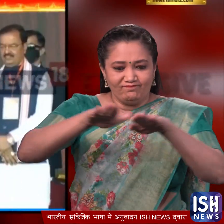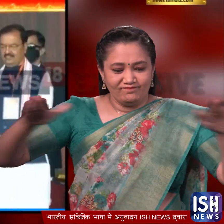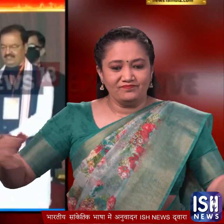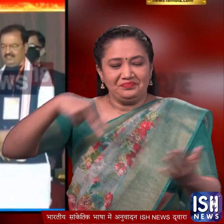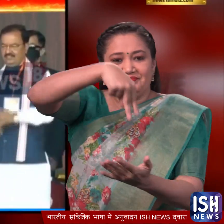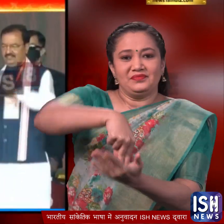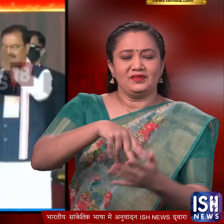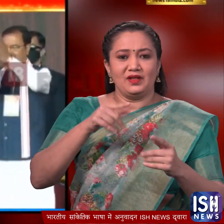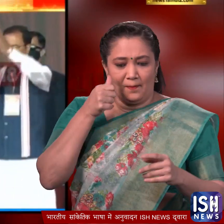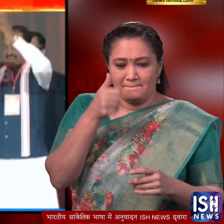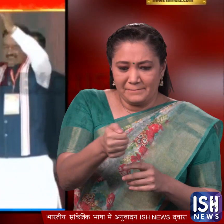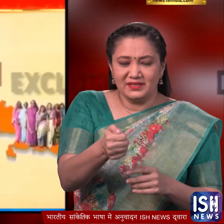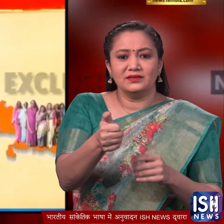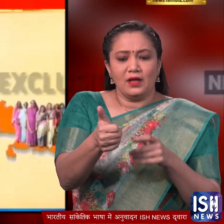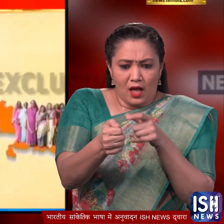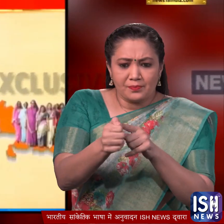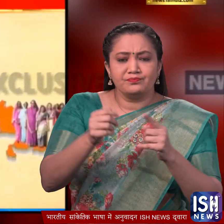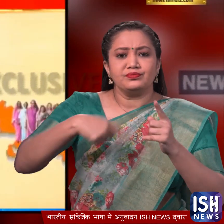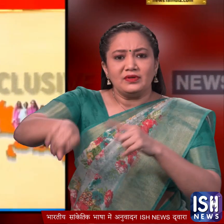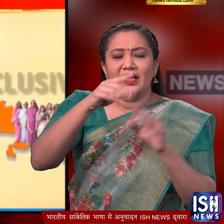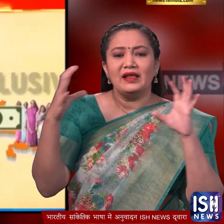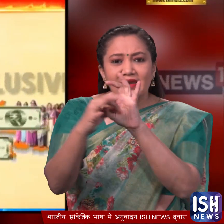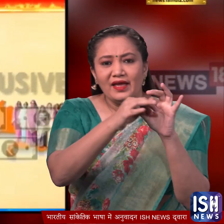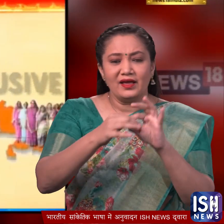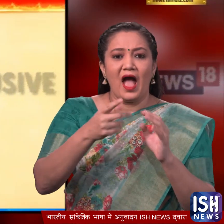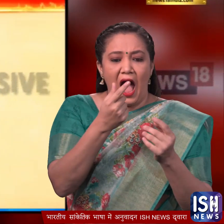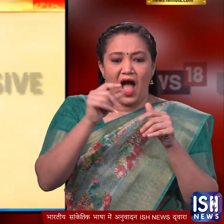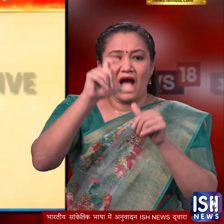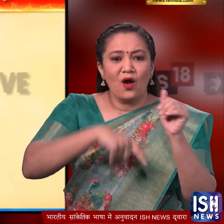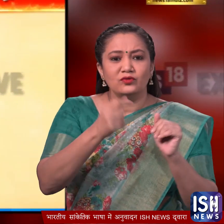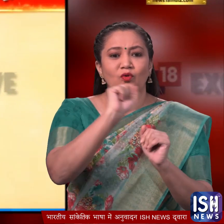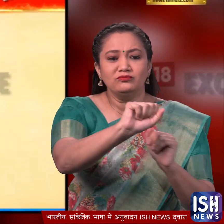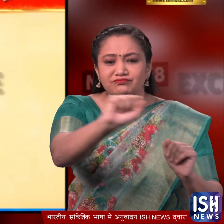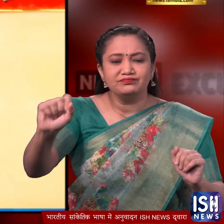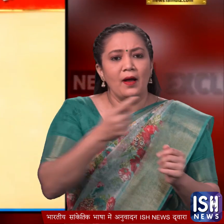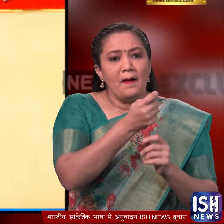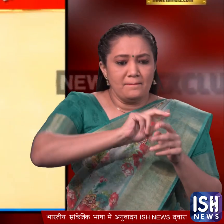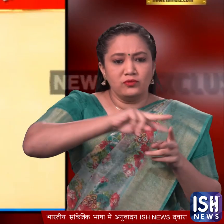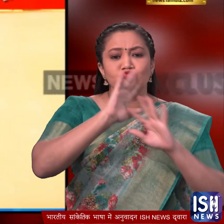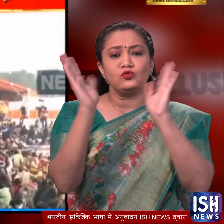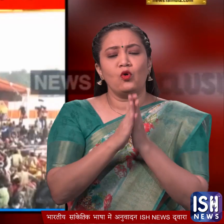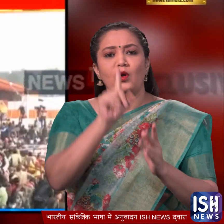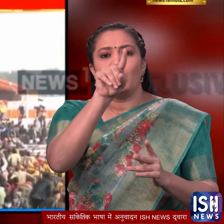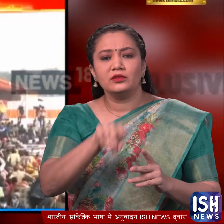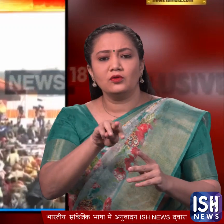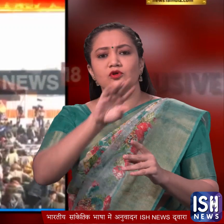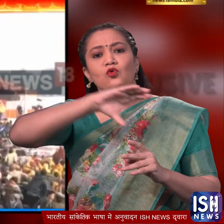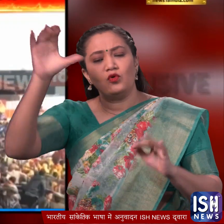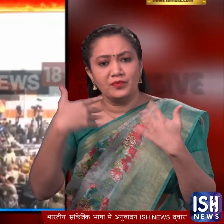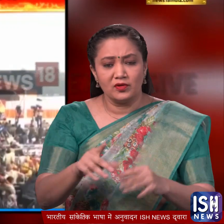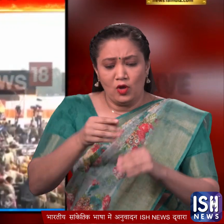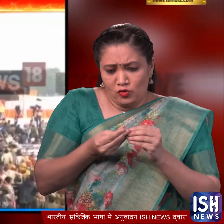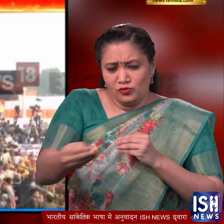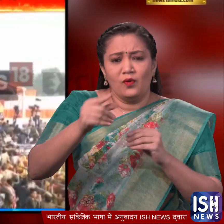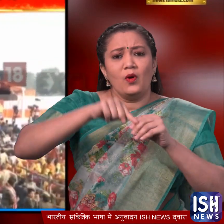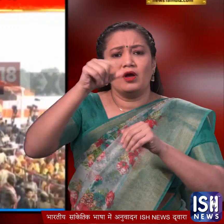बने मंच से ही प्रधानमंत्री ने एक बटन दबाकर स्वयं सहायता समूह से जुड़ी महिलाओं के खातों में 1000 करोड़ रुपए भेजे। चूंकि यूपी में कुछ